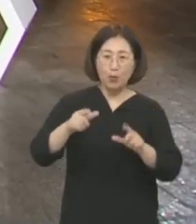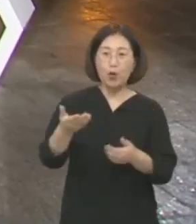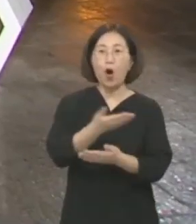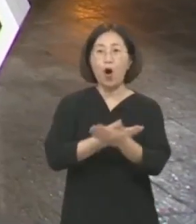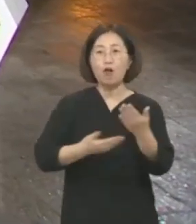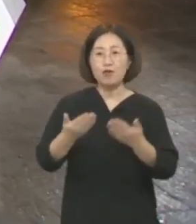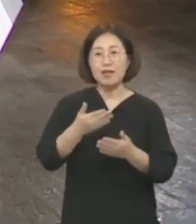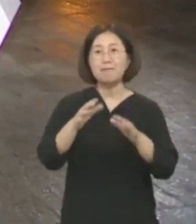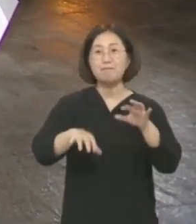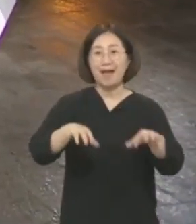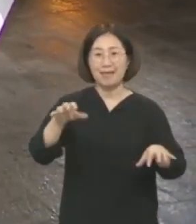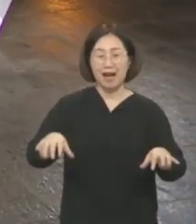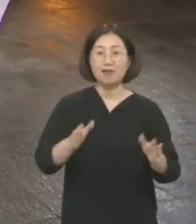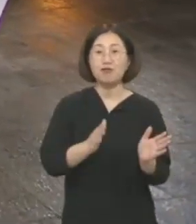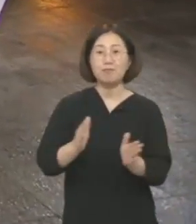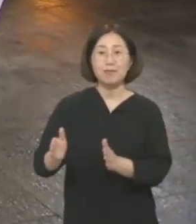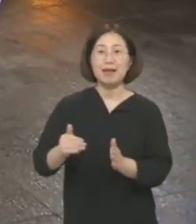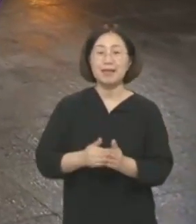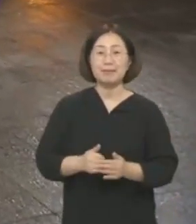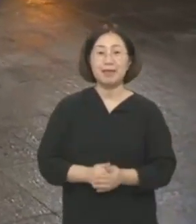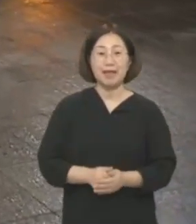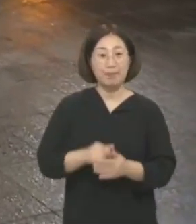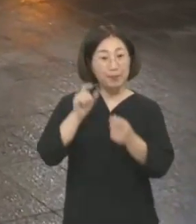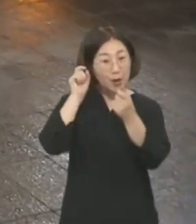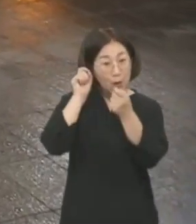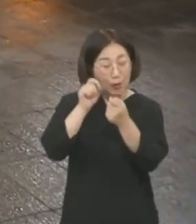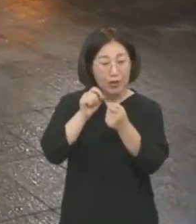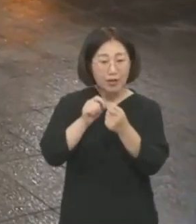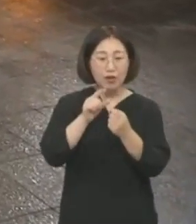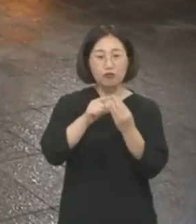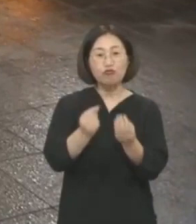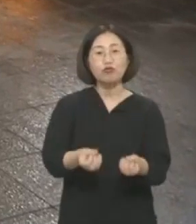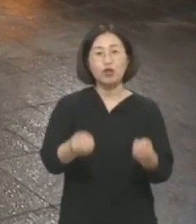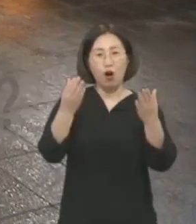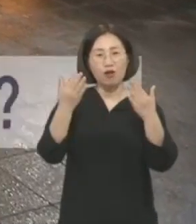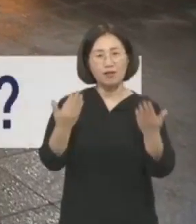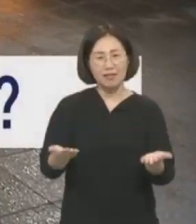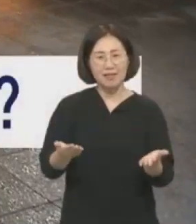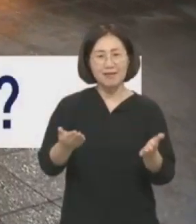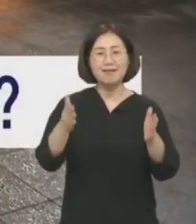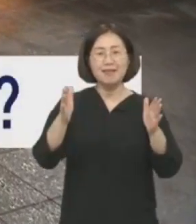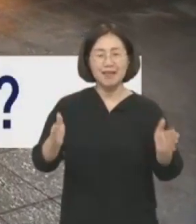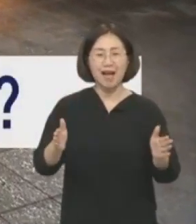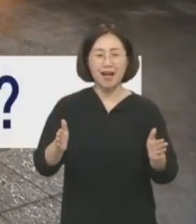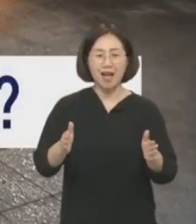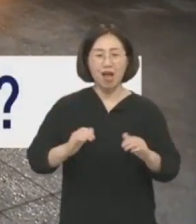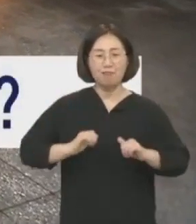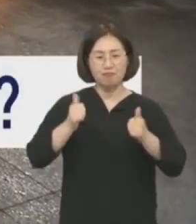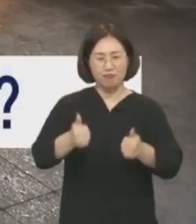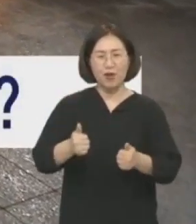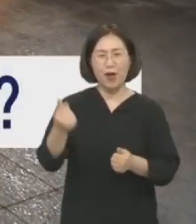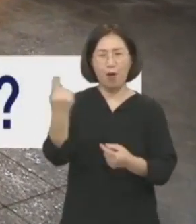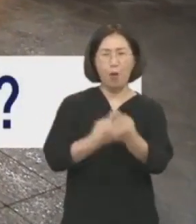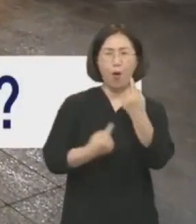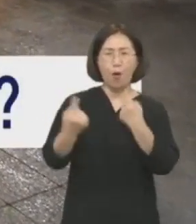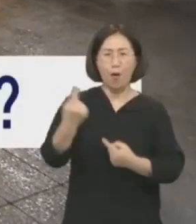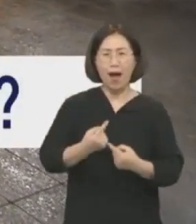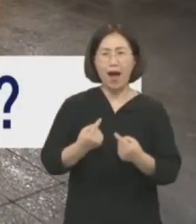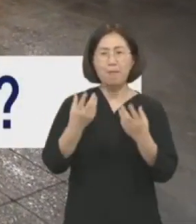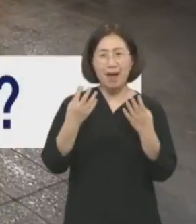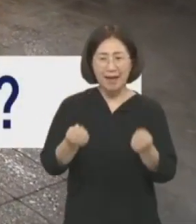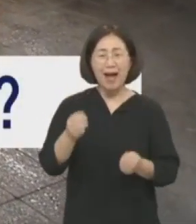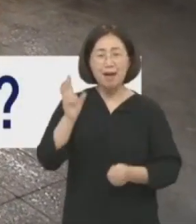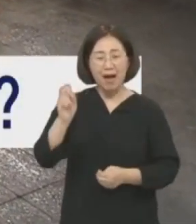해봤습니다. 네, 이제 곧 있으면 또 추석입니다. 연휴를 맞아서 많은 관람객들이 부여를 찾을 것 같은데요. 관광객 여러분들이